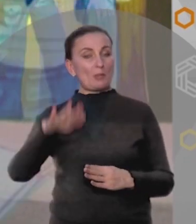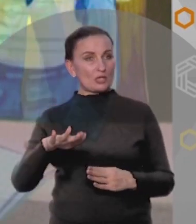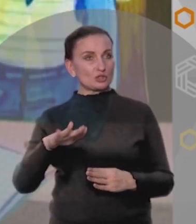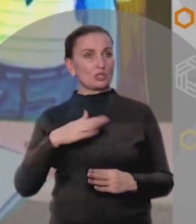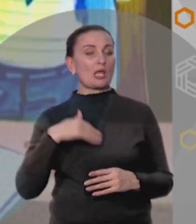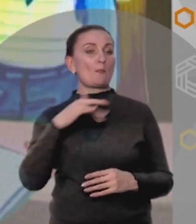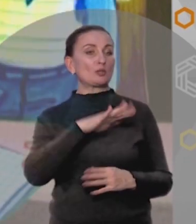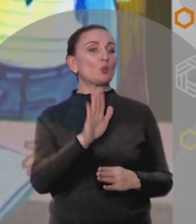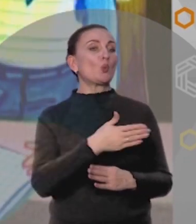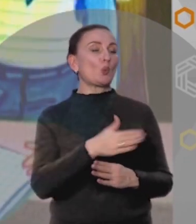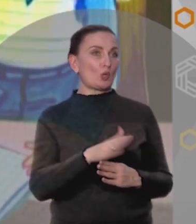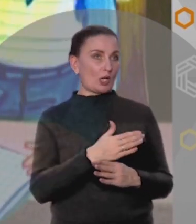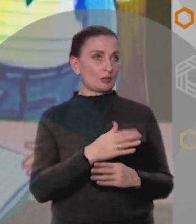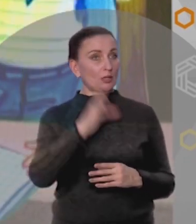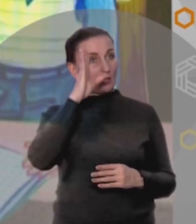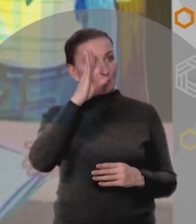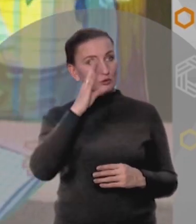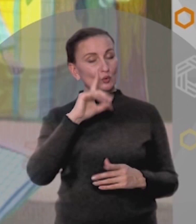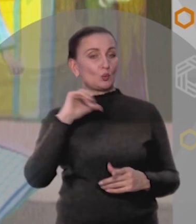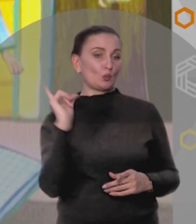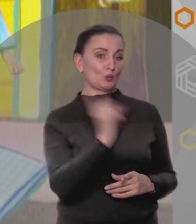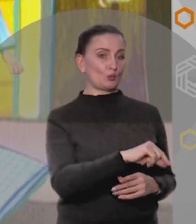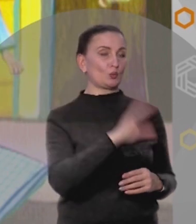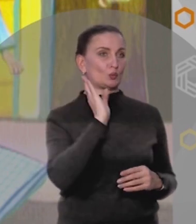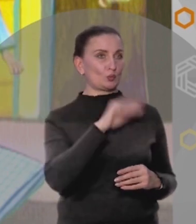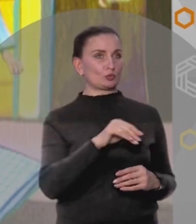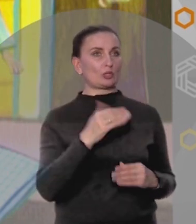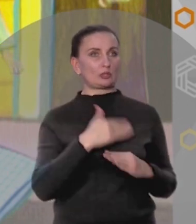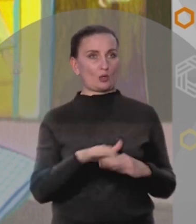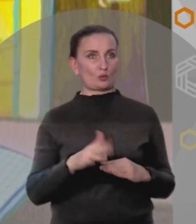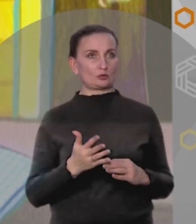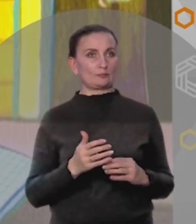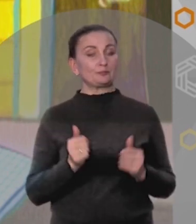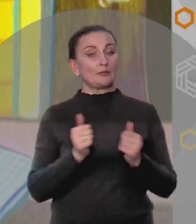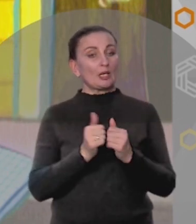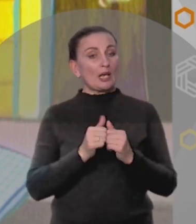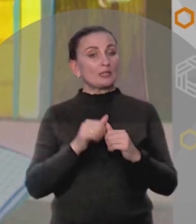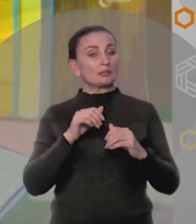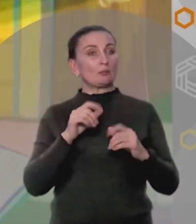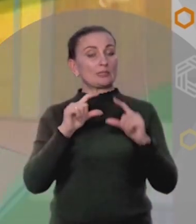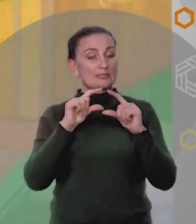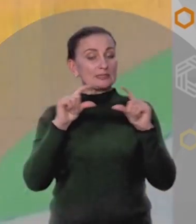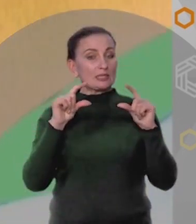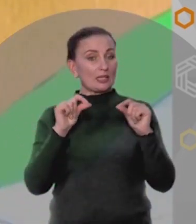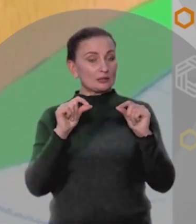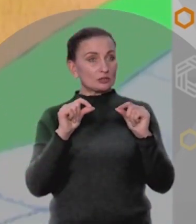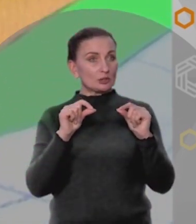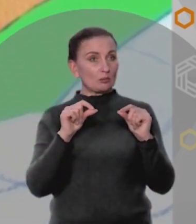голос. «Положил! Я пойду гулять, ладно?» И мальчишка унесся на улицу.